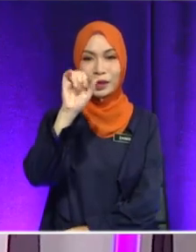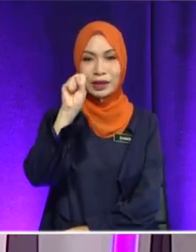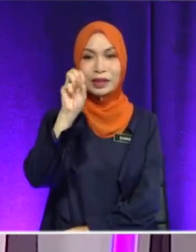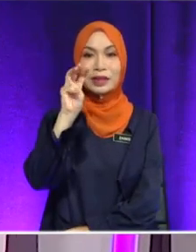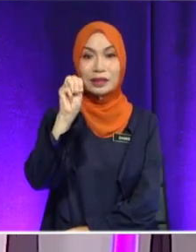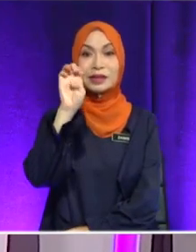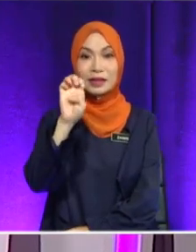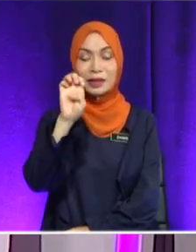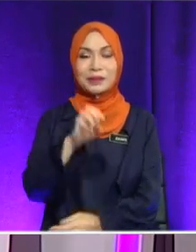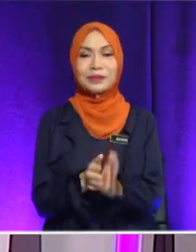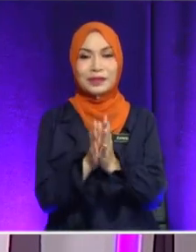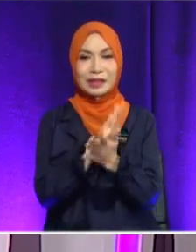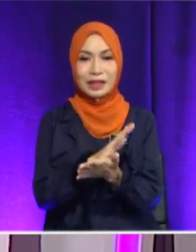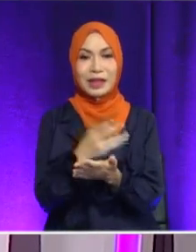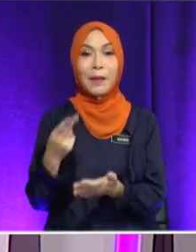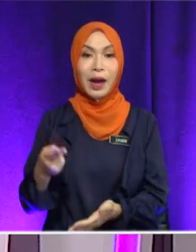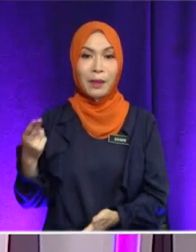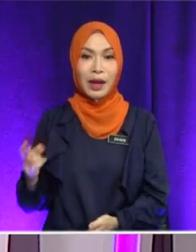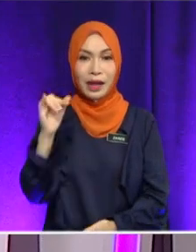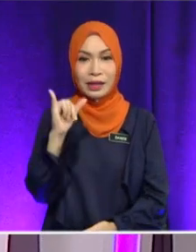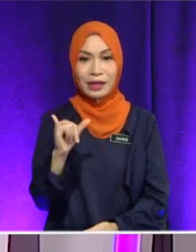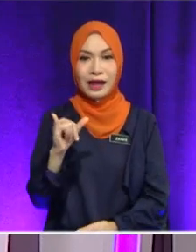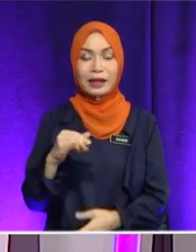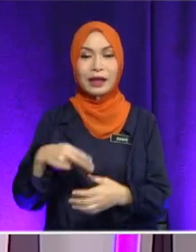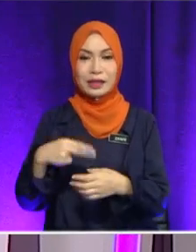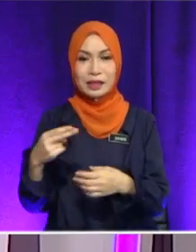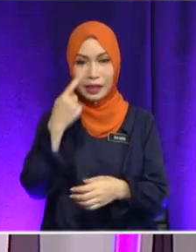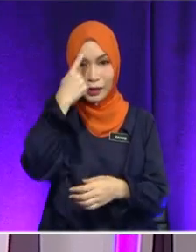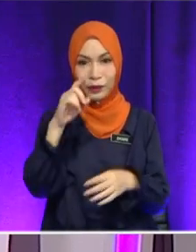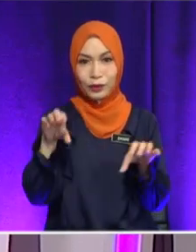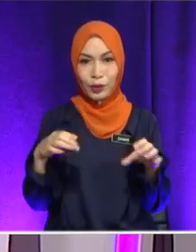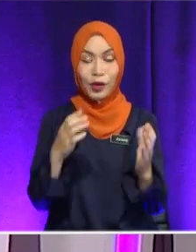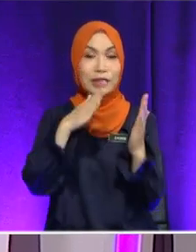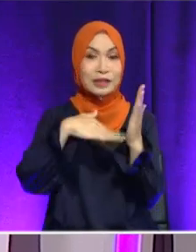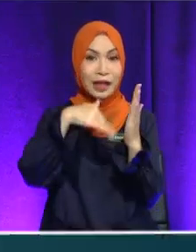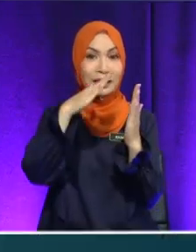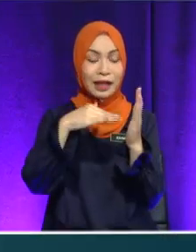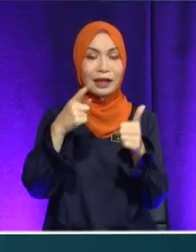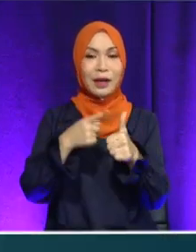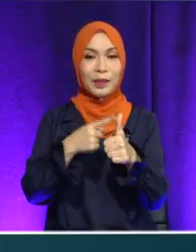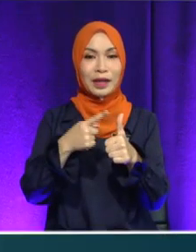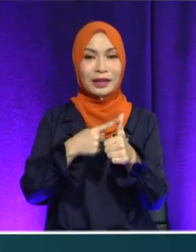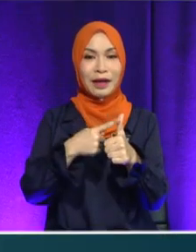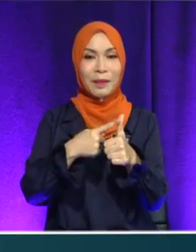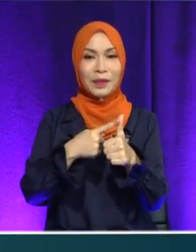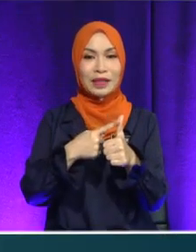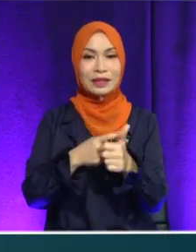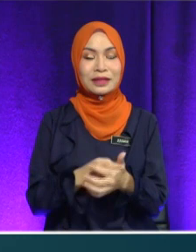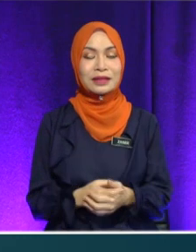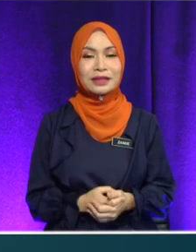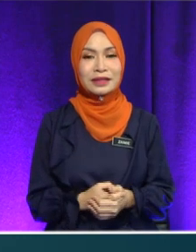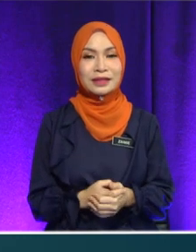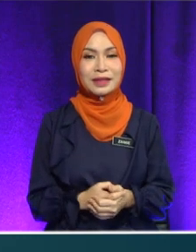untuk menghasilkan catatan Oke mulus sekali kita perlukan terus oke terus di sini Cikgu lebih